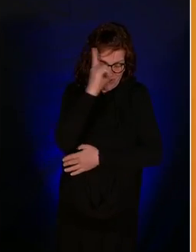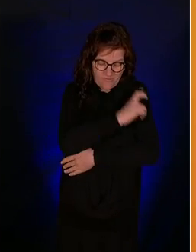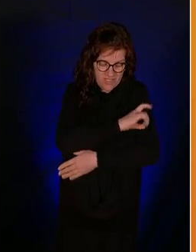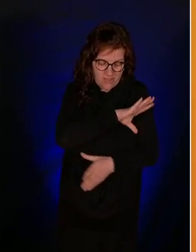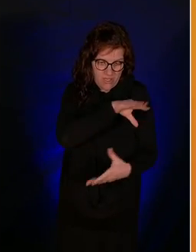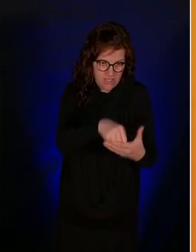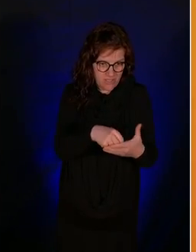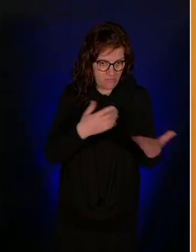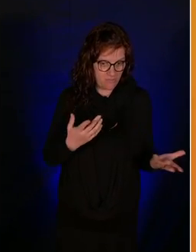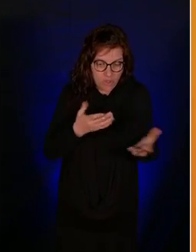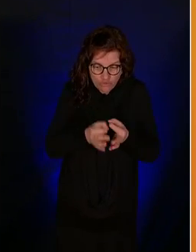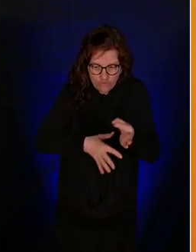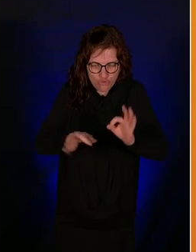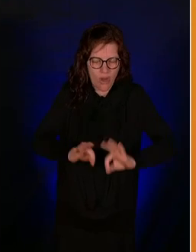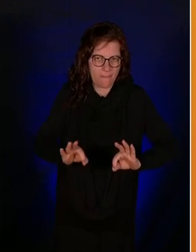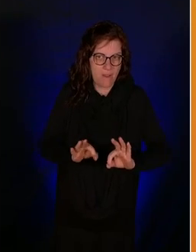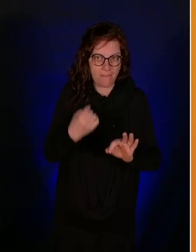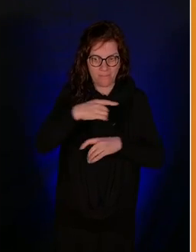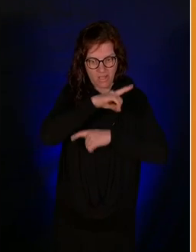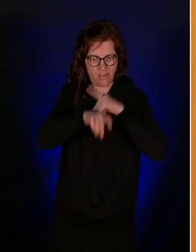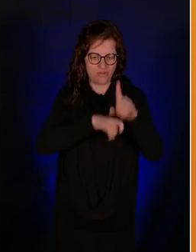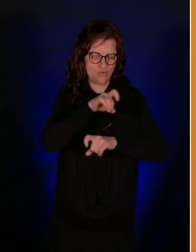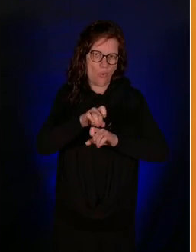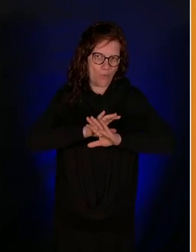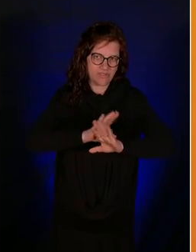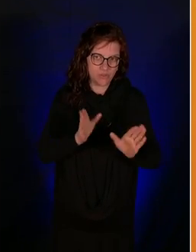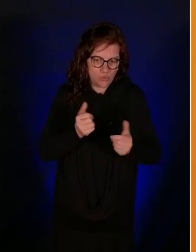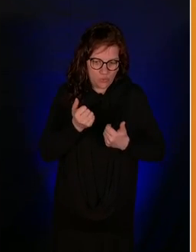sur aucun de ces enjeux, c'est que des questions en tout cas que je soulève.